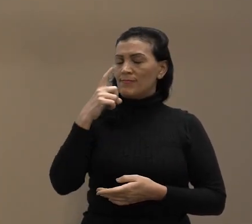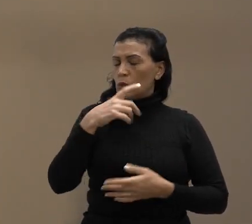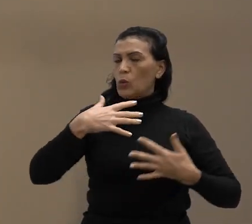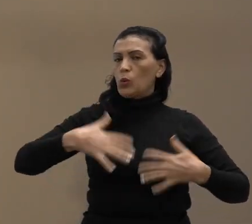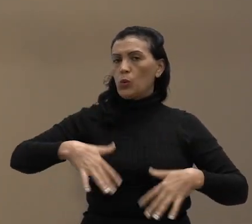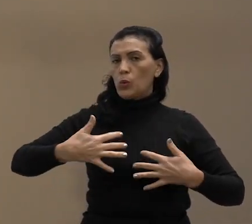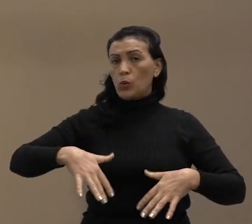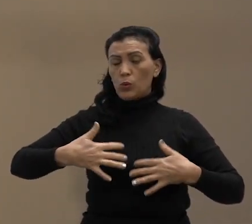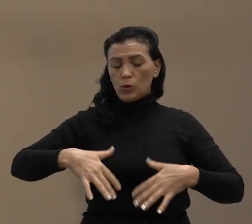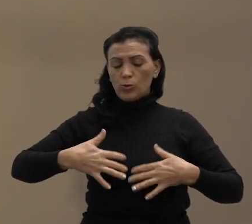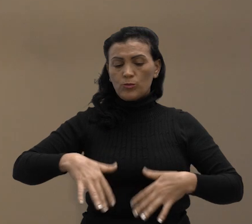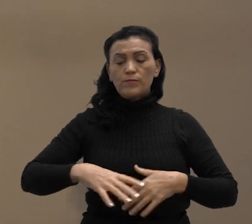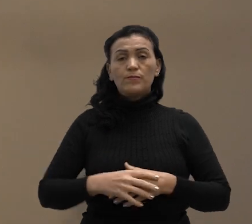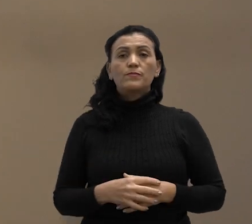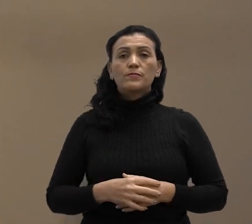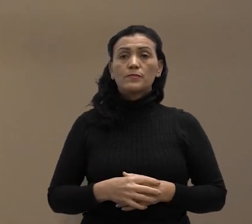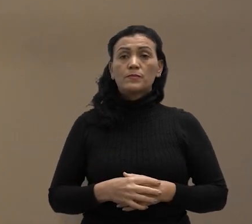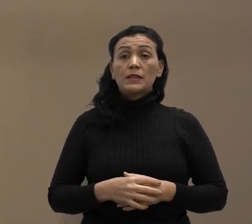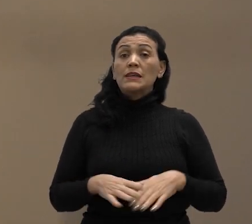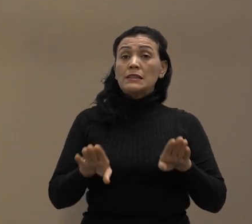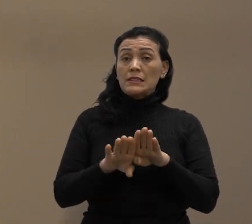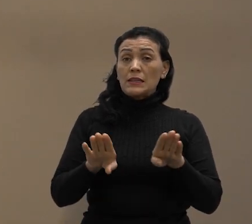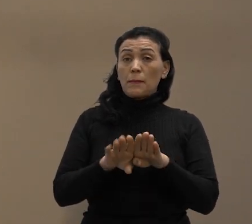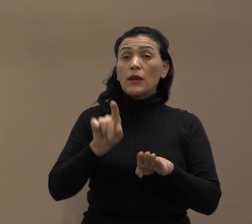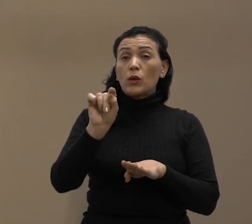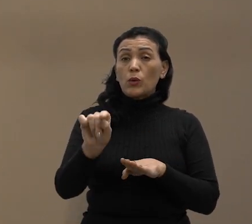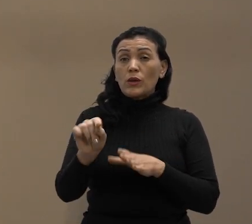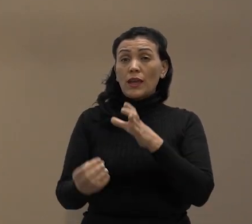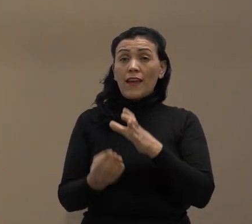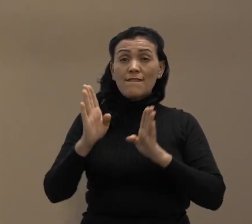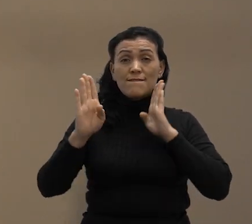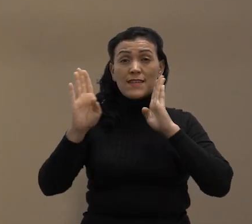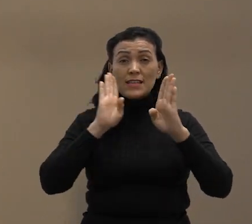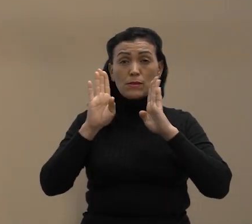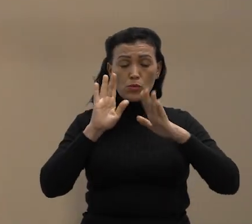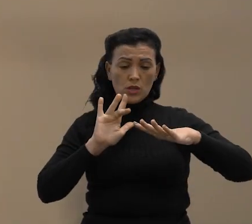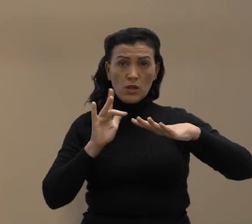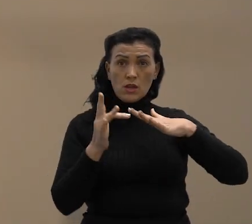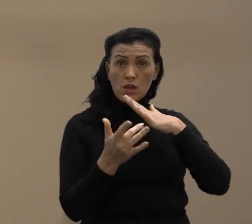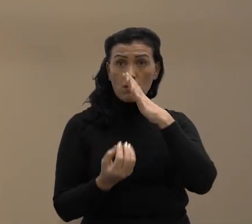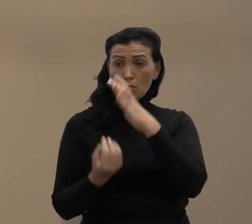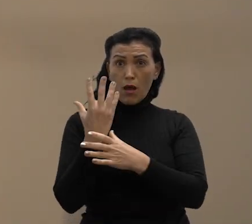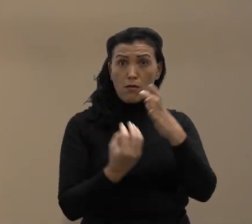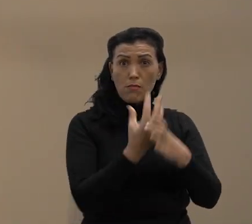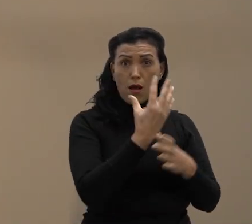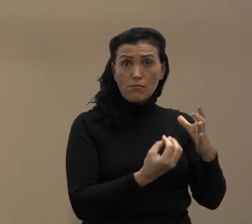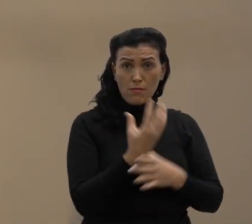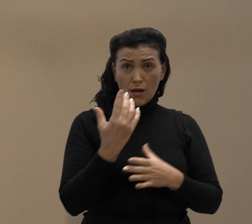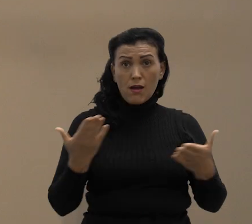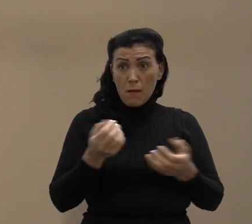الكابوس اللي هم عايشين فيه، وضع صعب، وضع تطور كمان لما طلع الجديد هذا الفيسبوك